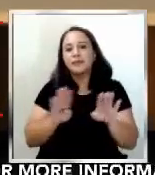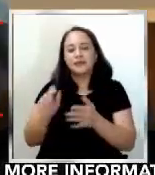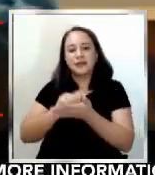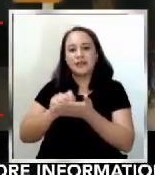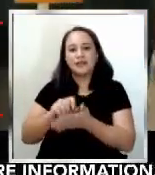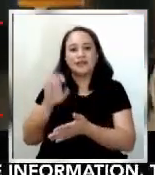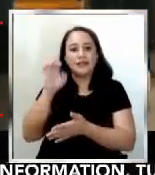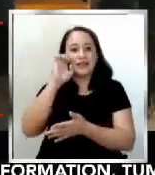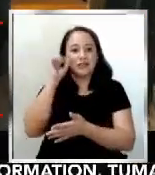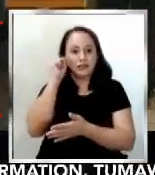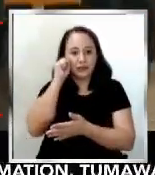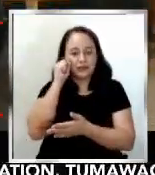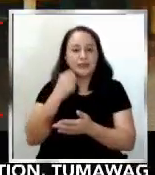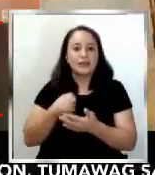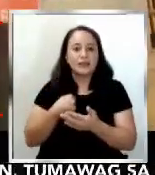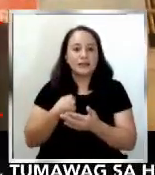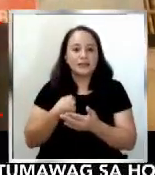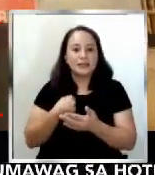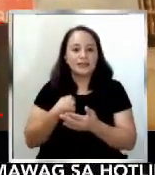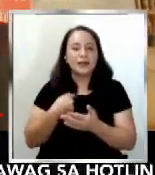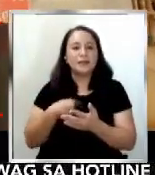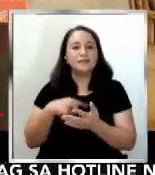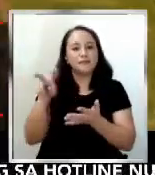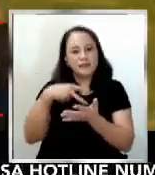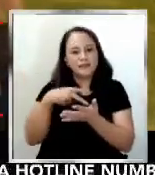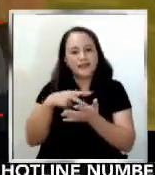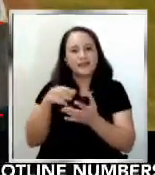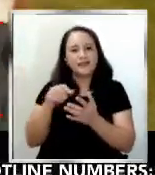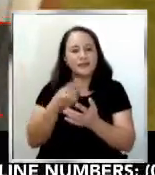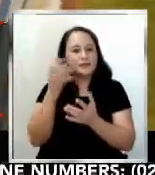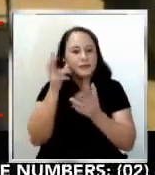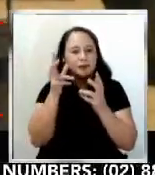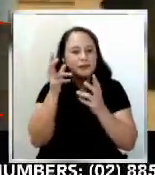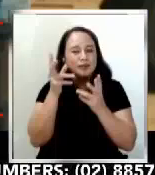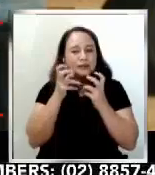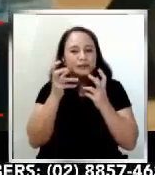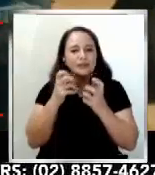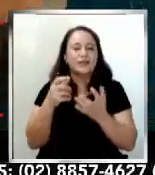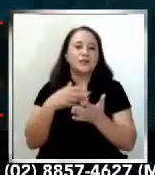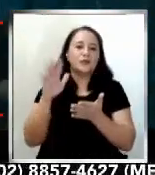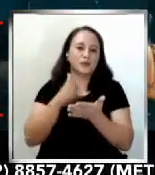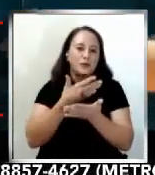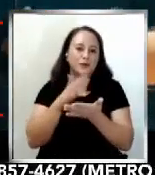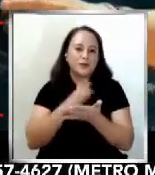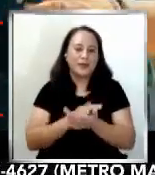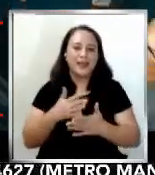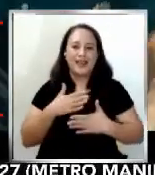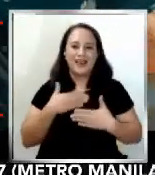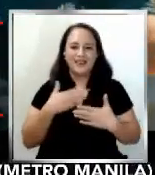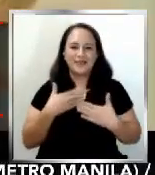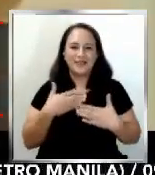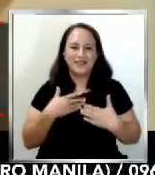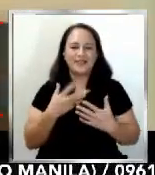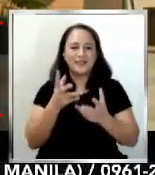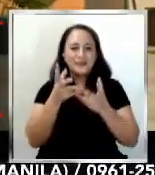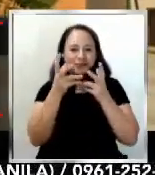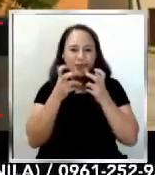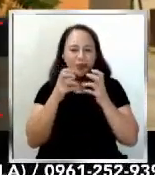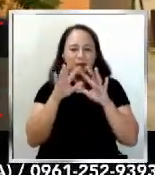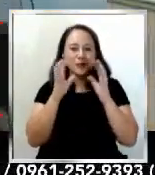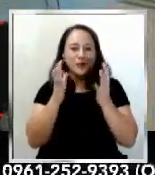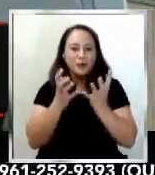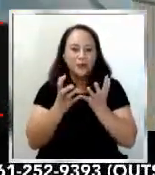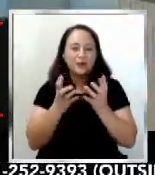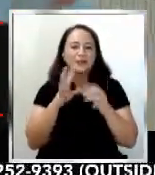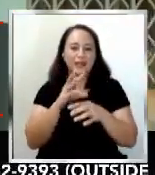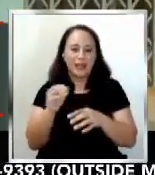na napapa-headbop pa habang pinakikinggan ang single. Happy raw siyang napakinggan ito sa world stage at